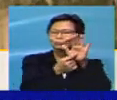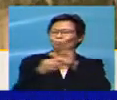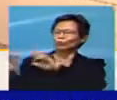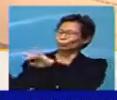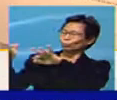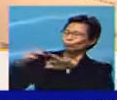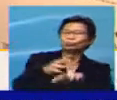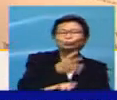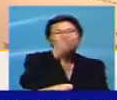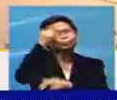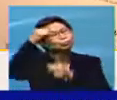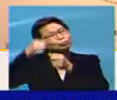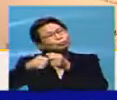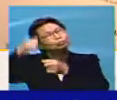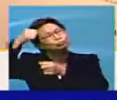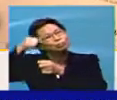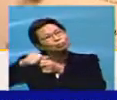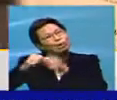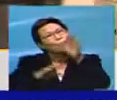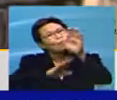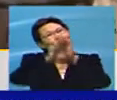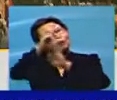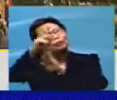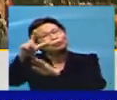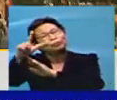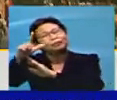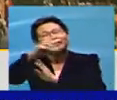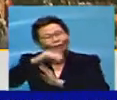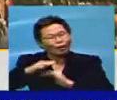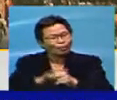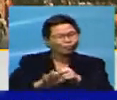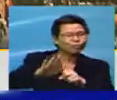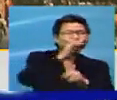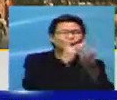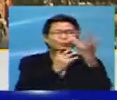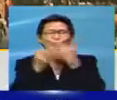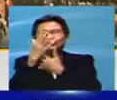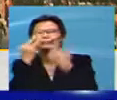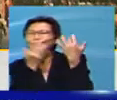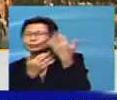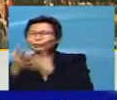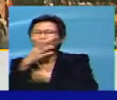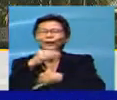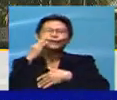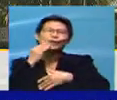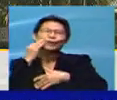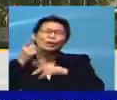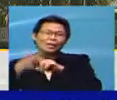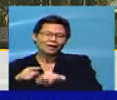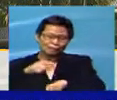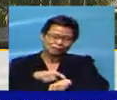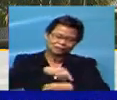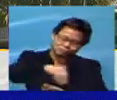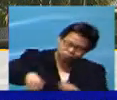dapat mengimbas kembali perjalanan pembangunan Kuala Lumpur yang penuh warna dan pengalaman. Peredaran masa